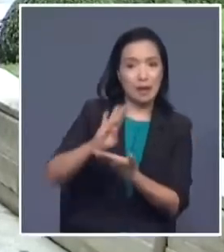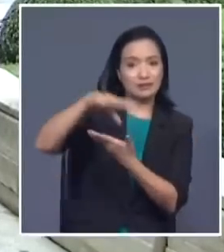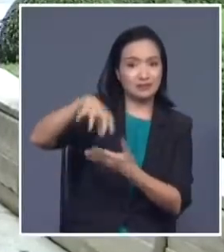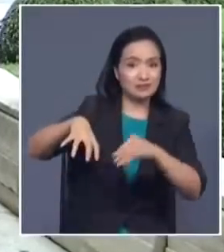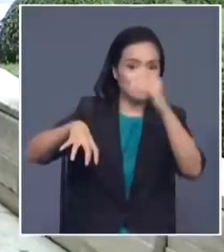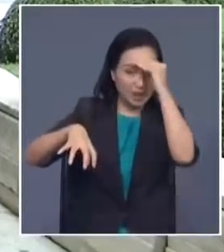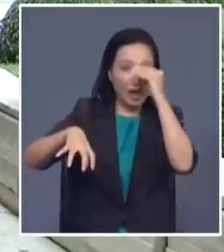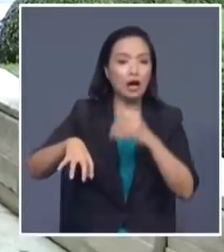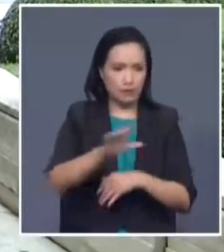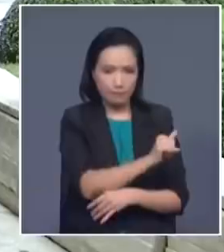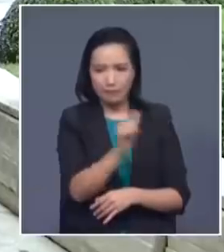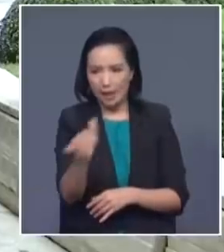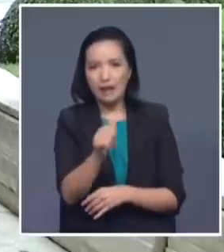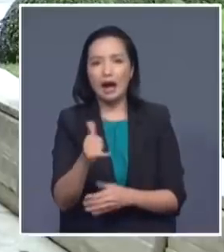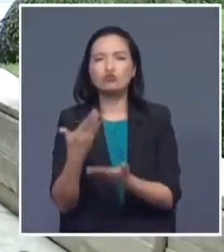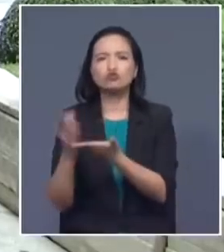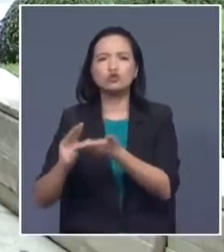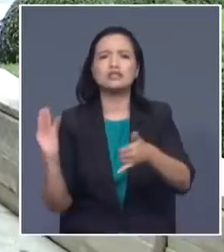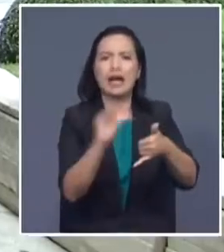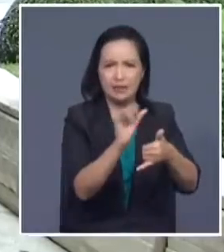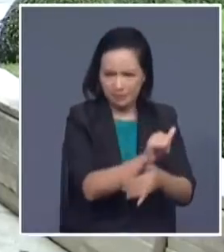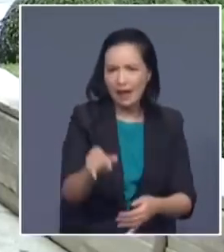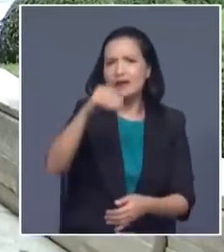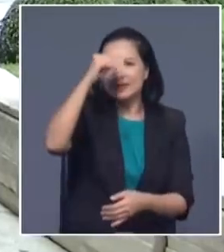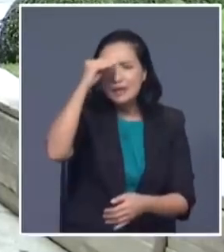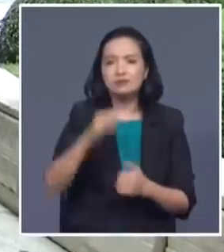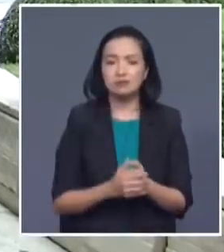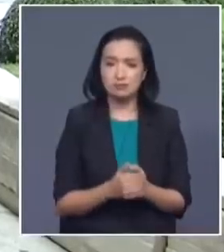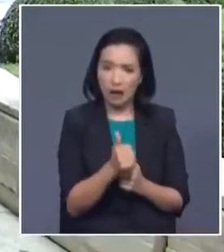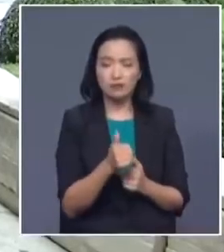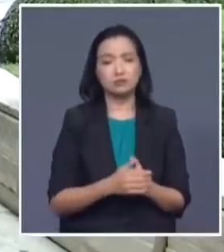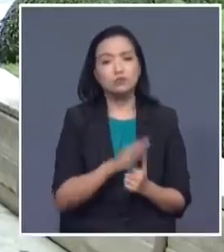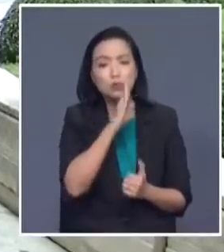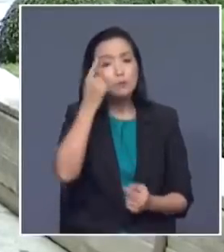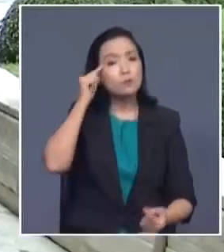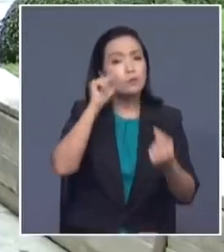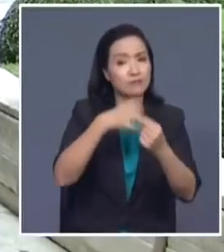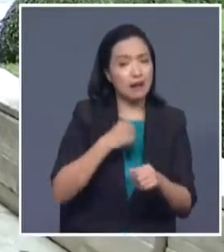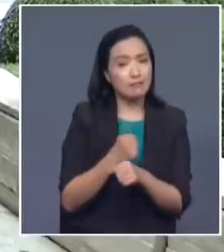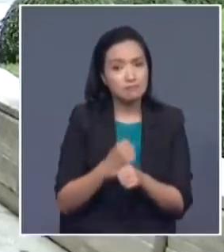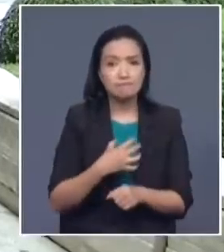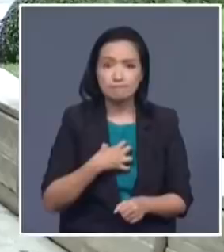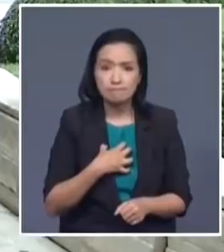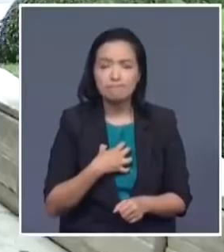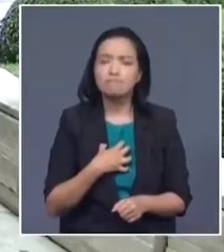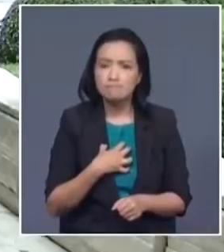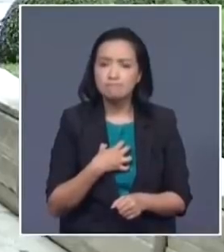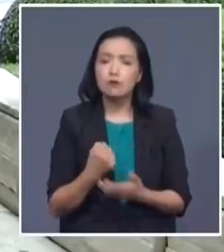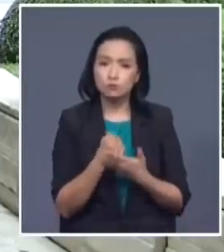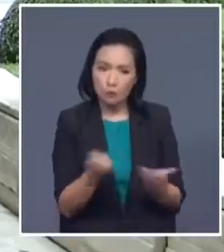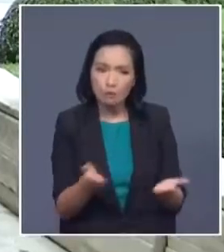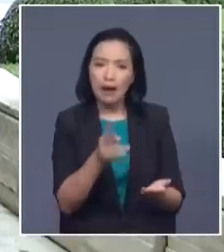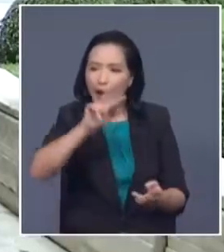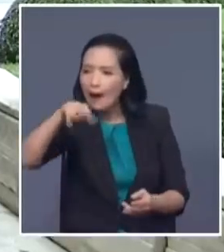าและขอรับทุนการศึกษาเพื่อจะลดภาระค่าใช้จ่ายให้หรือหากประสงค์จะหางานทำก็จะอำนวยความสะดวกในการห